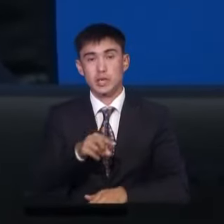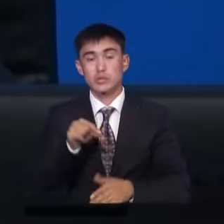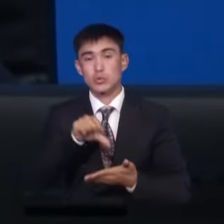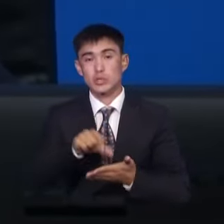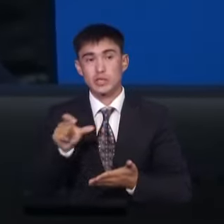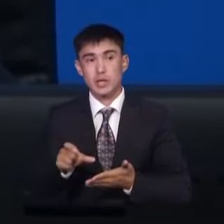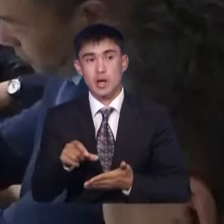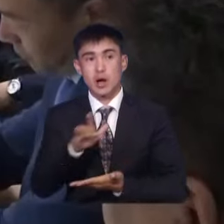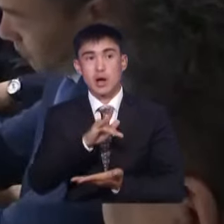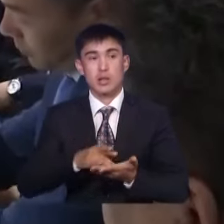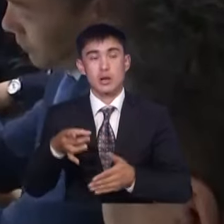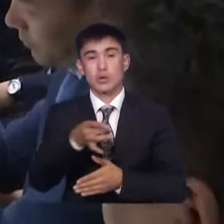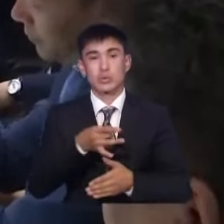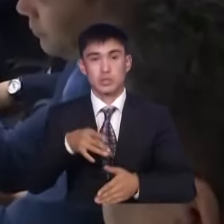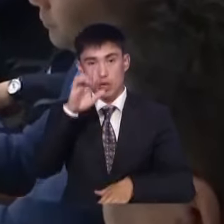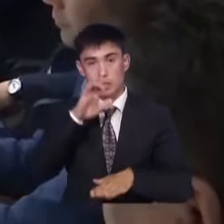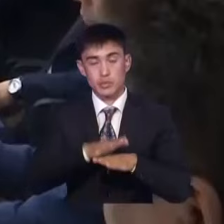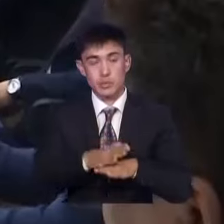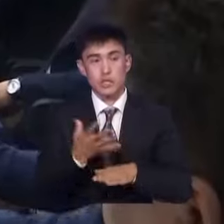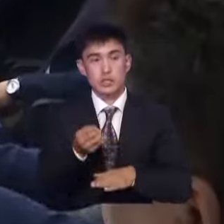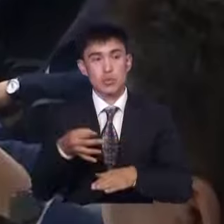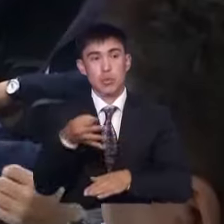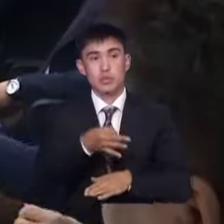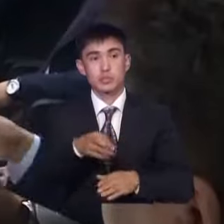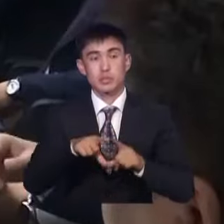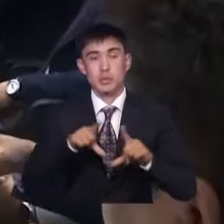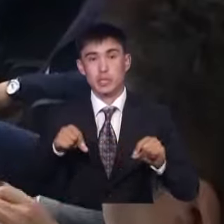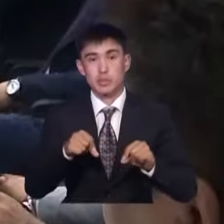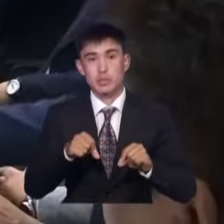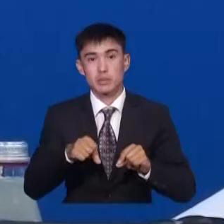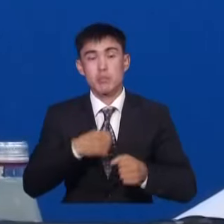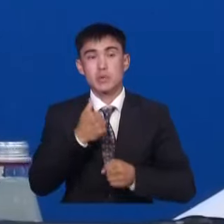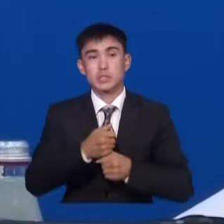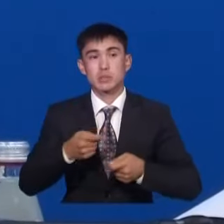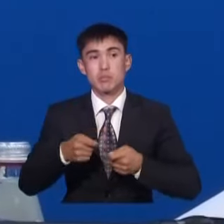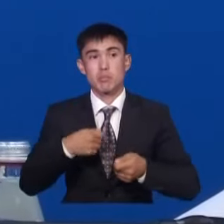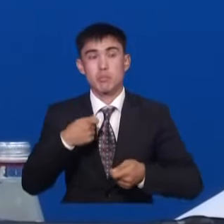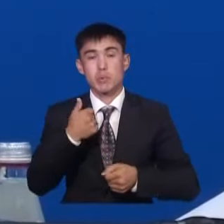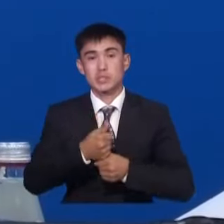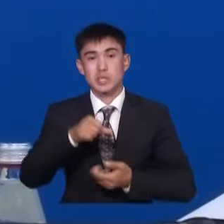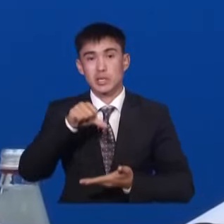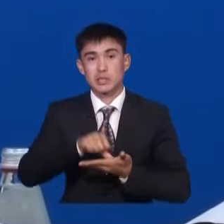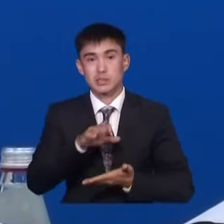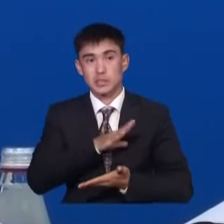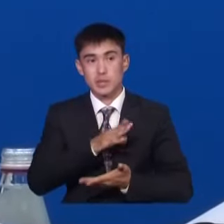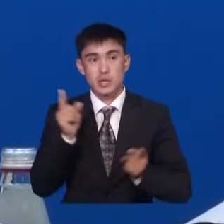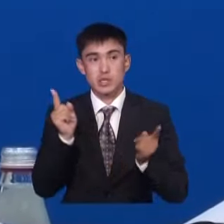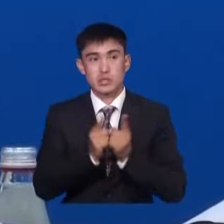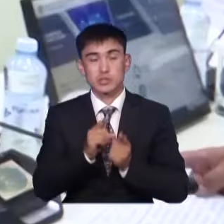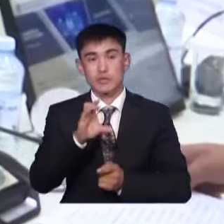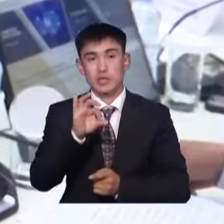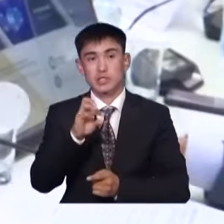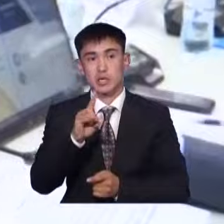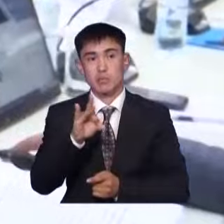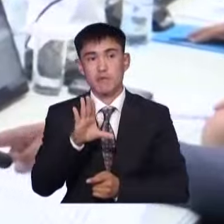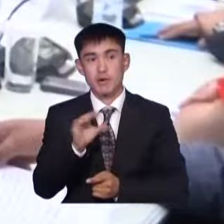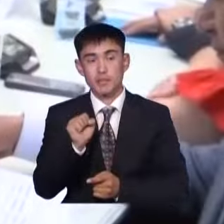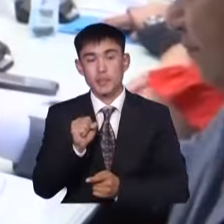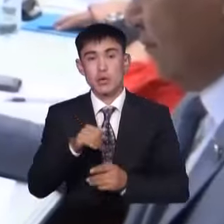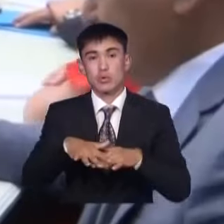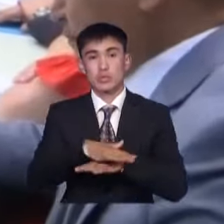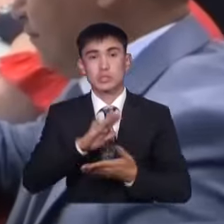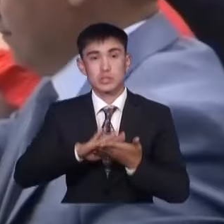өкілдері, қалалар мен аудандардың әкімдері, облыстық департаменттер мен басқармалардың басшылары қатысты. Кездесуде Светлана Жақыпова